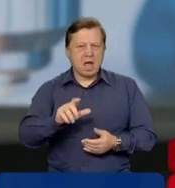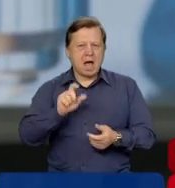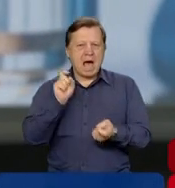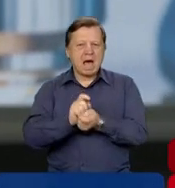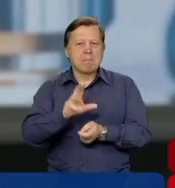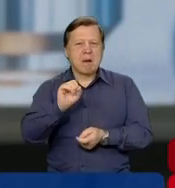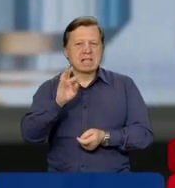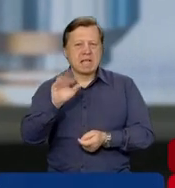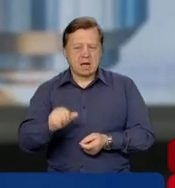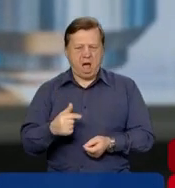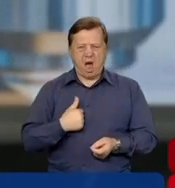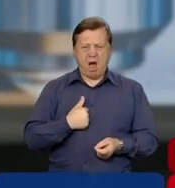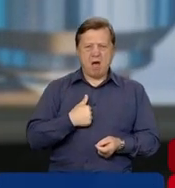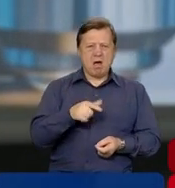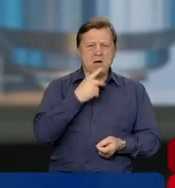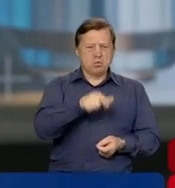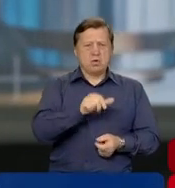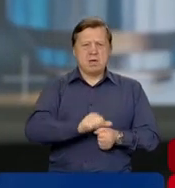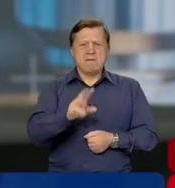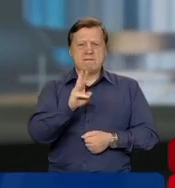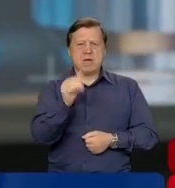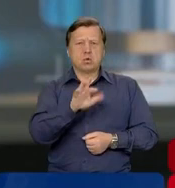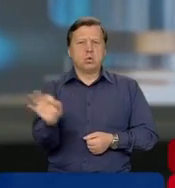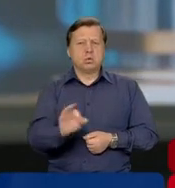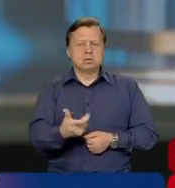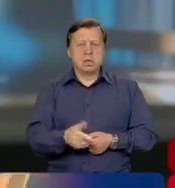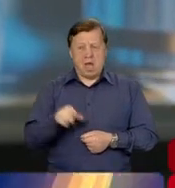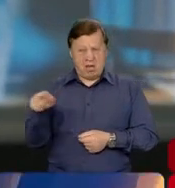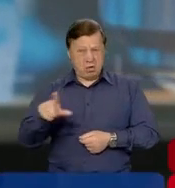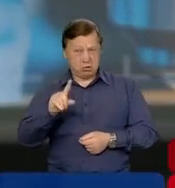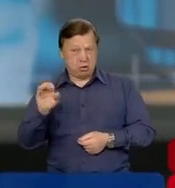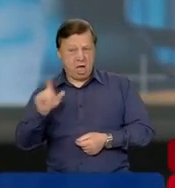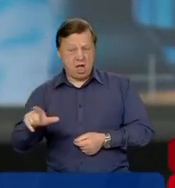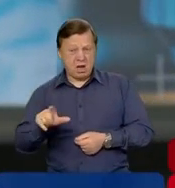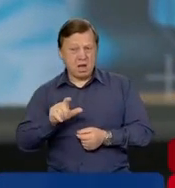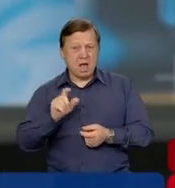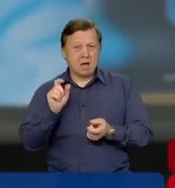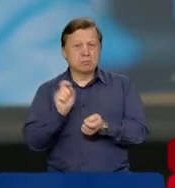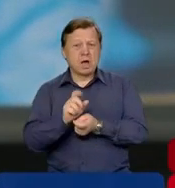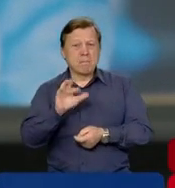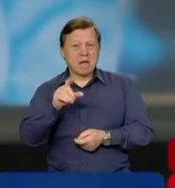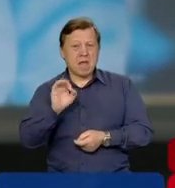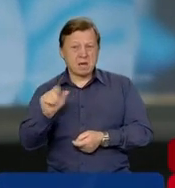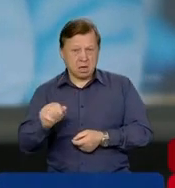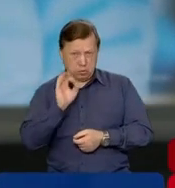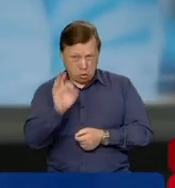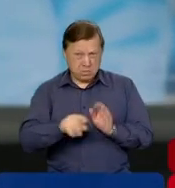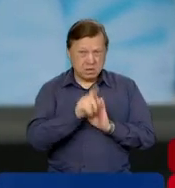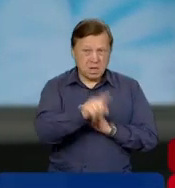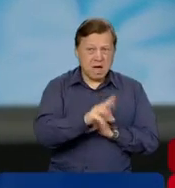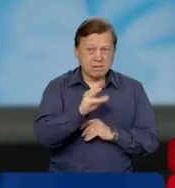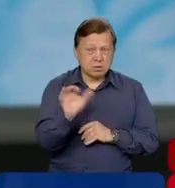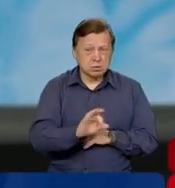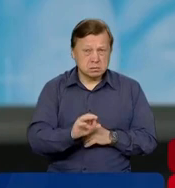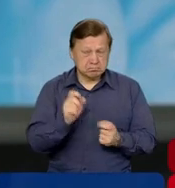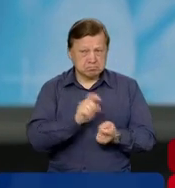czynienia z wirusem. I pytanie, czy te żele są skuteczne w takim razie? Dziękuję.